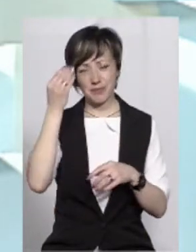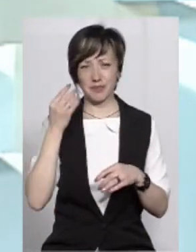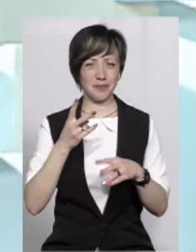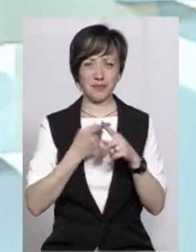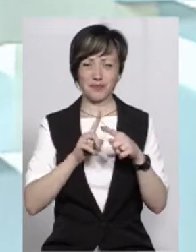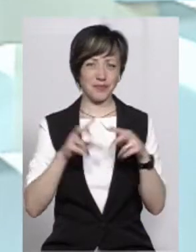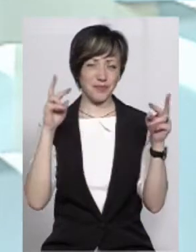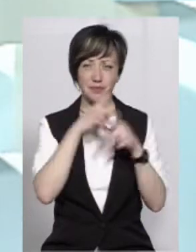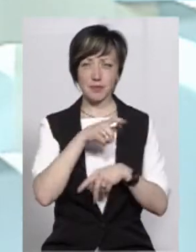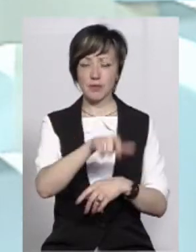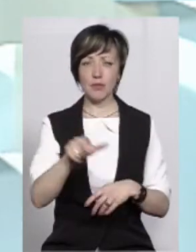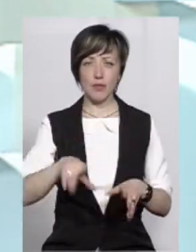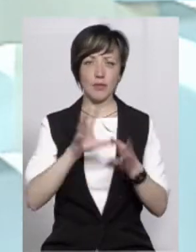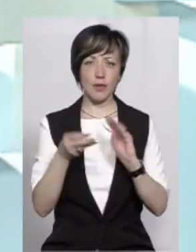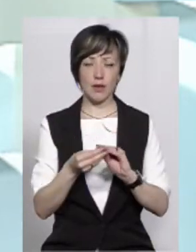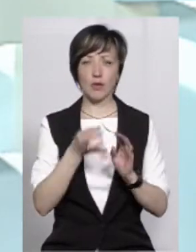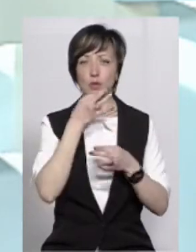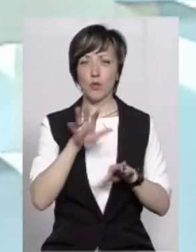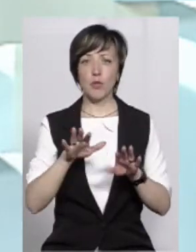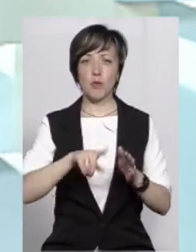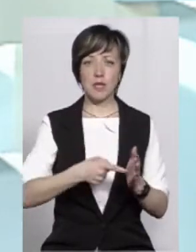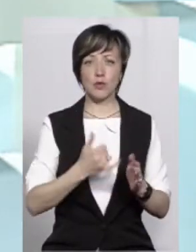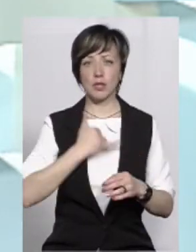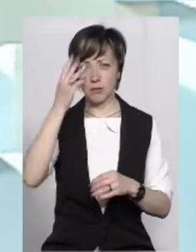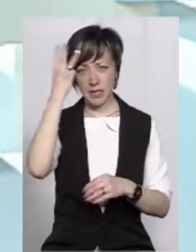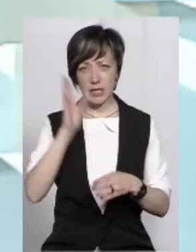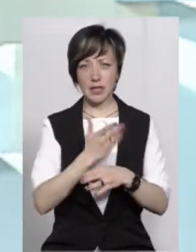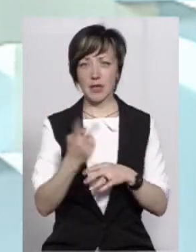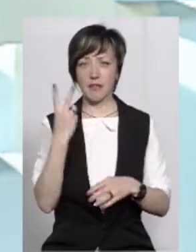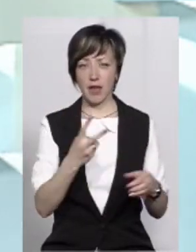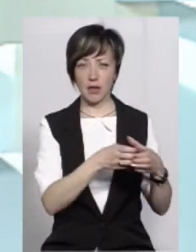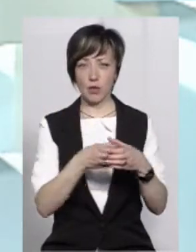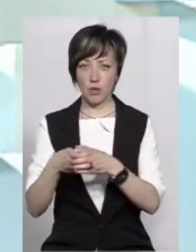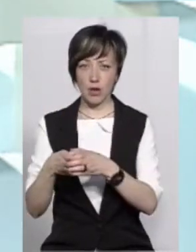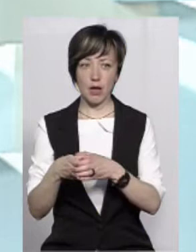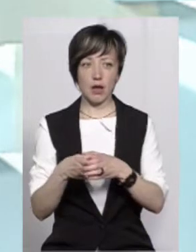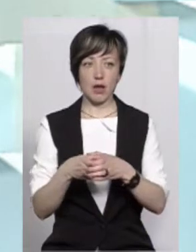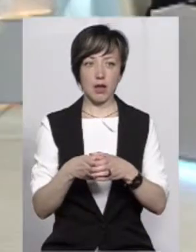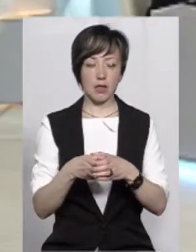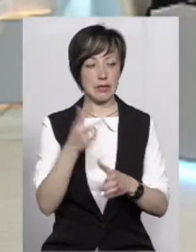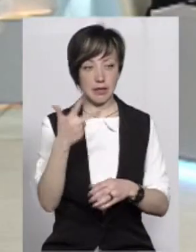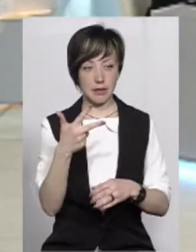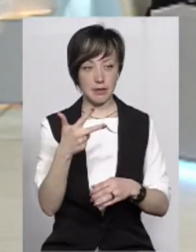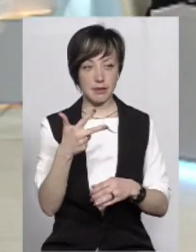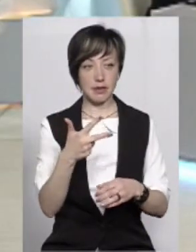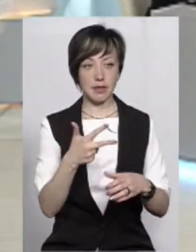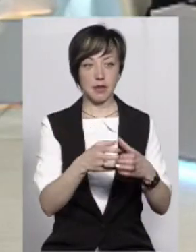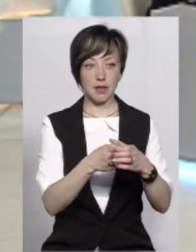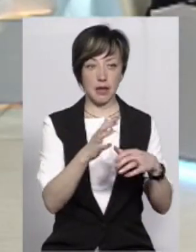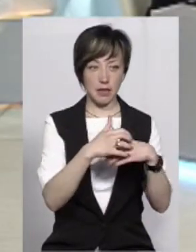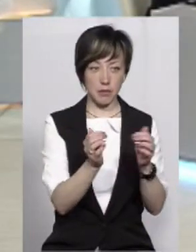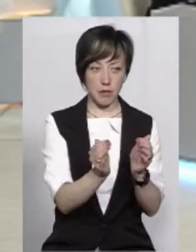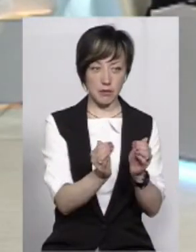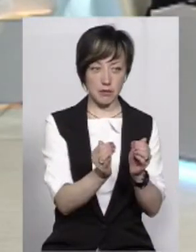знаєте, в нас люди взагалі в будь-якому місті і в нас в Хмельницькому діляться на дві категорії. От, навіть на три категорії. От сидить